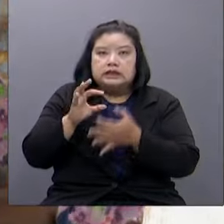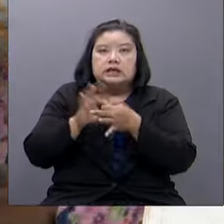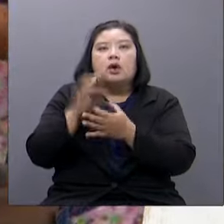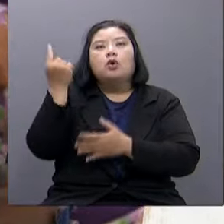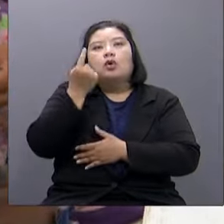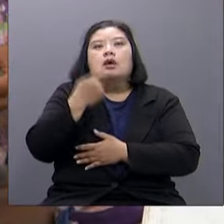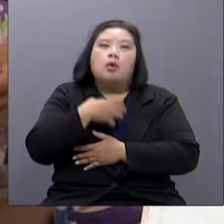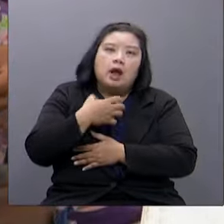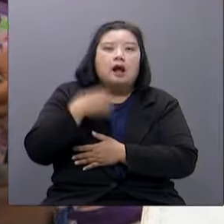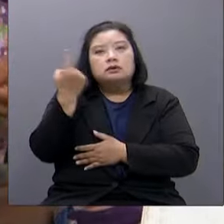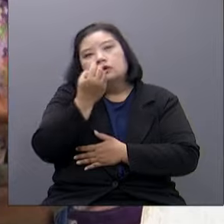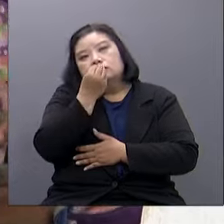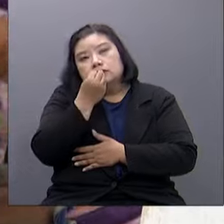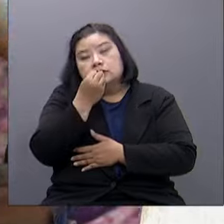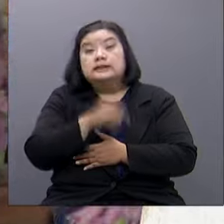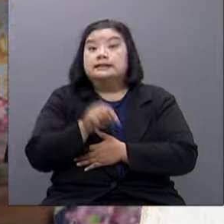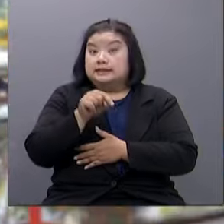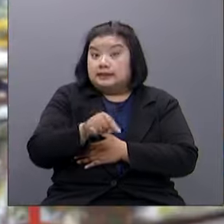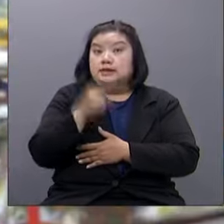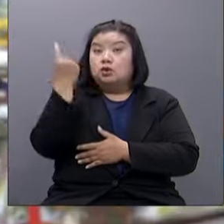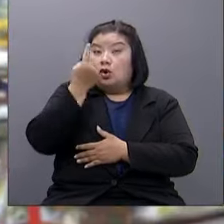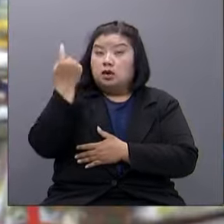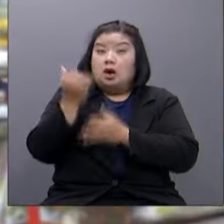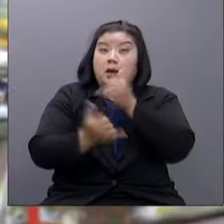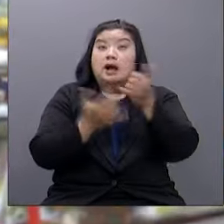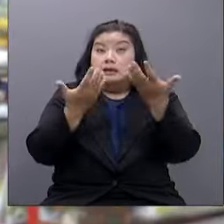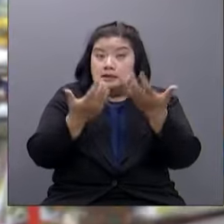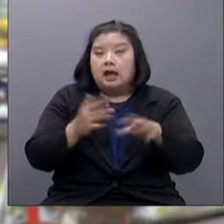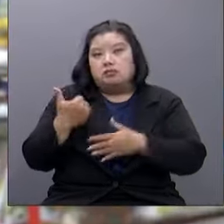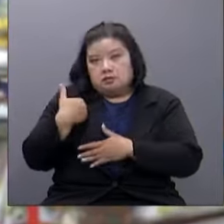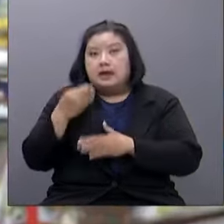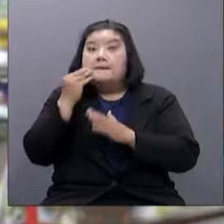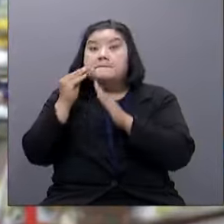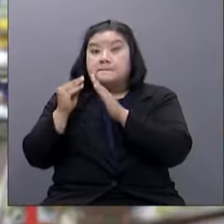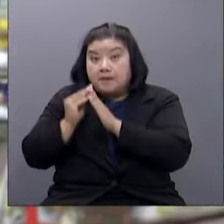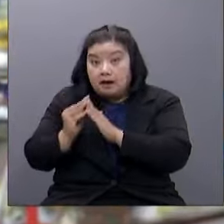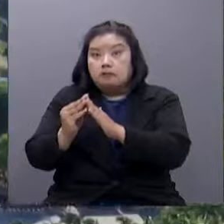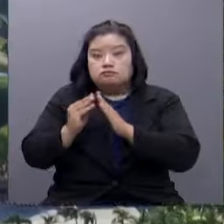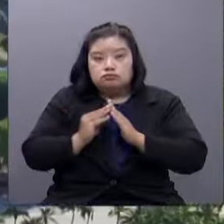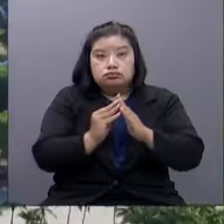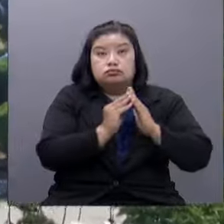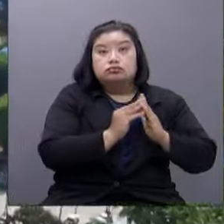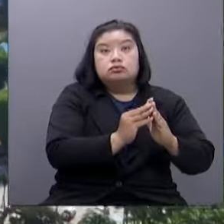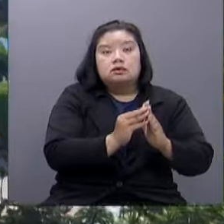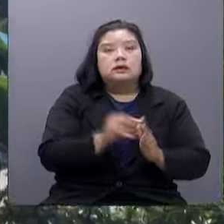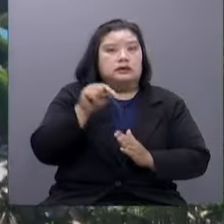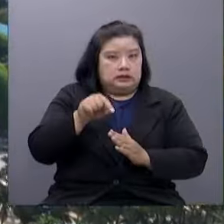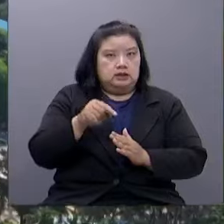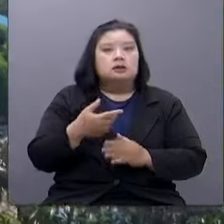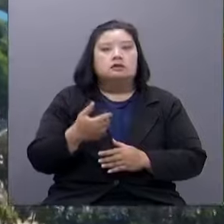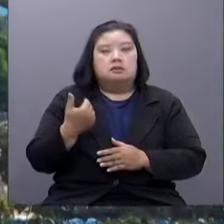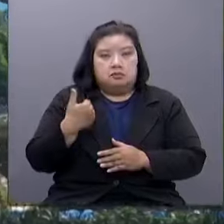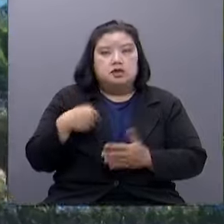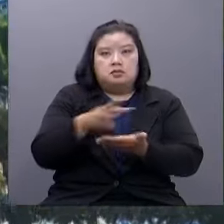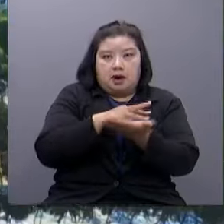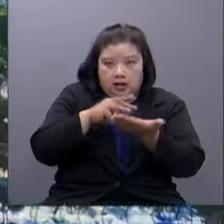นหนึ่งนอกจากเป็นเมืองท่องเที่ยวเนี่ยเป็นเมืองที่พักอาศัยด้วยนะคะเพราะว่า เรามีมหาวิทยาลัยขนาด